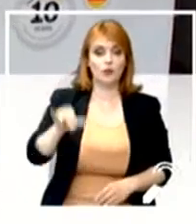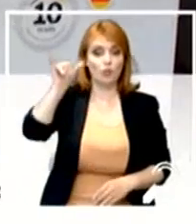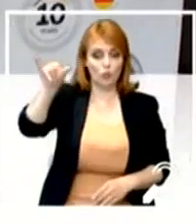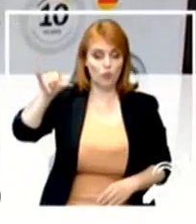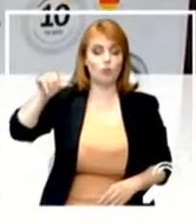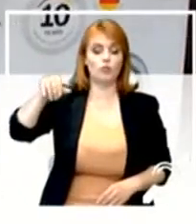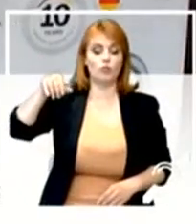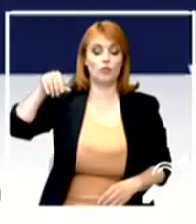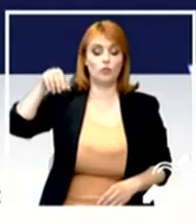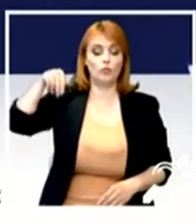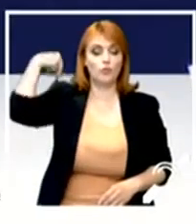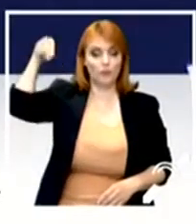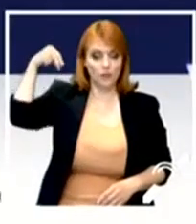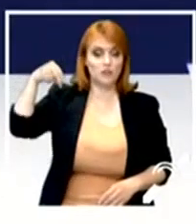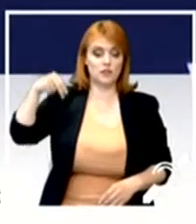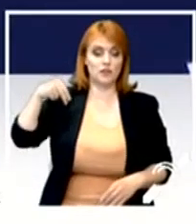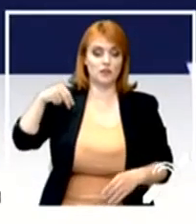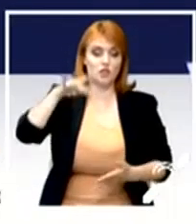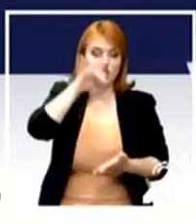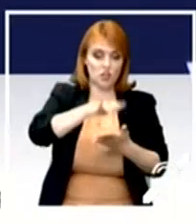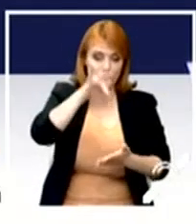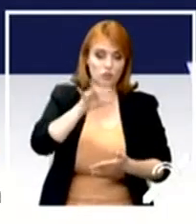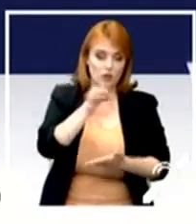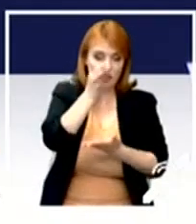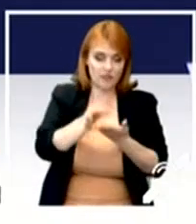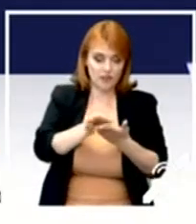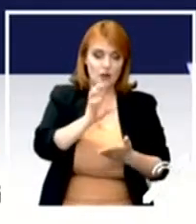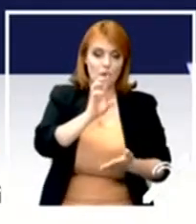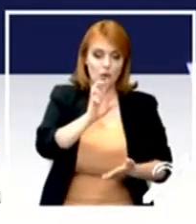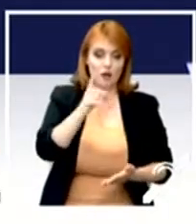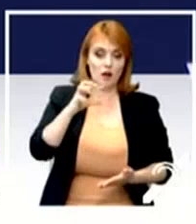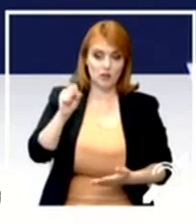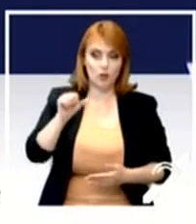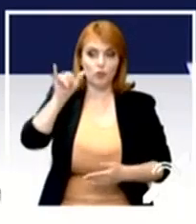destinate refugiaților. Sunt mai multe produse